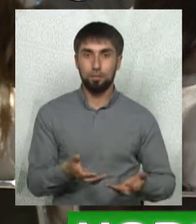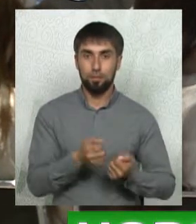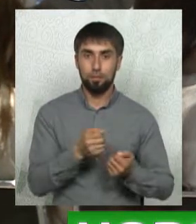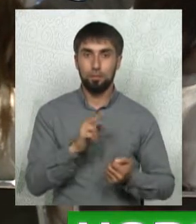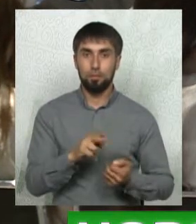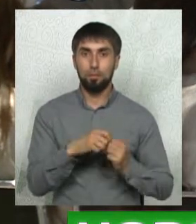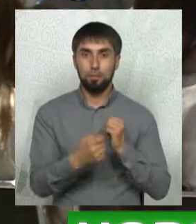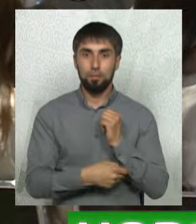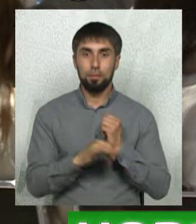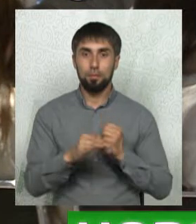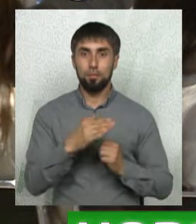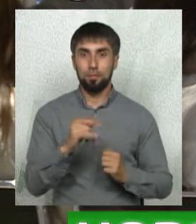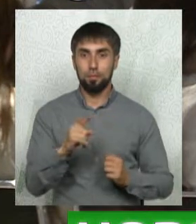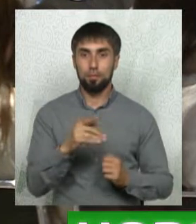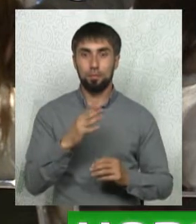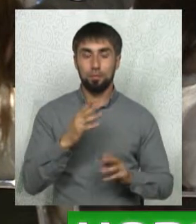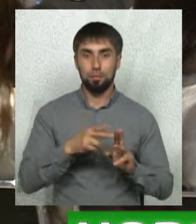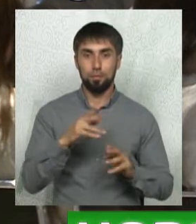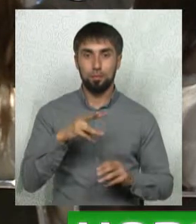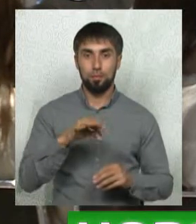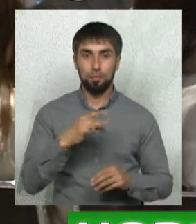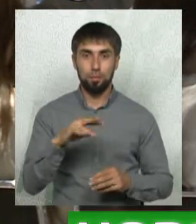как в материальном, так и в физическом, моральном плане.